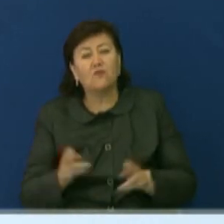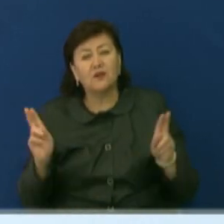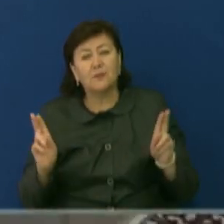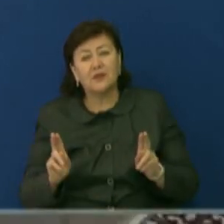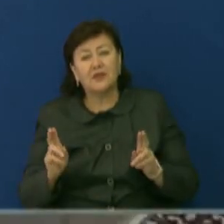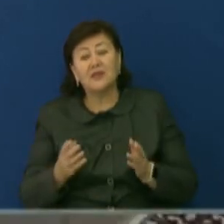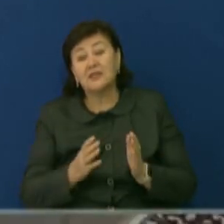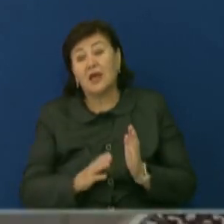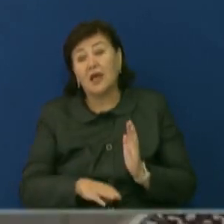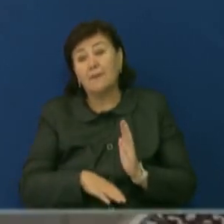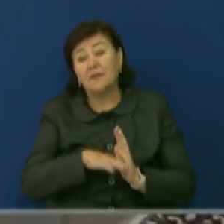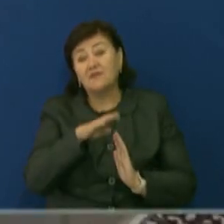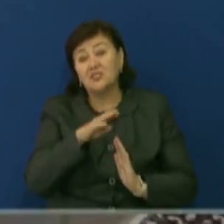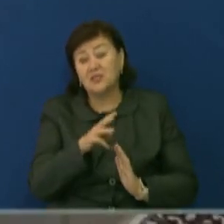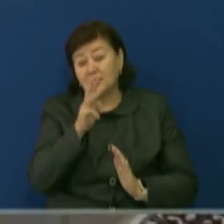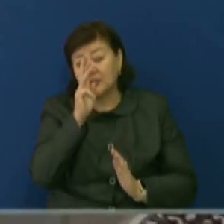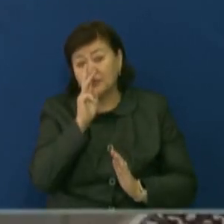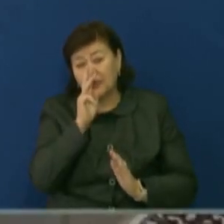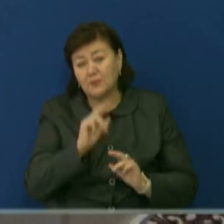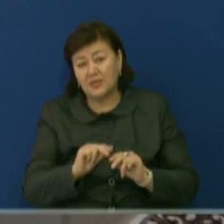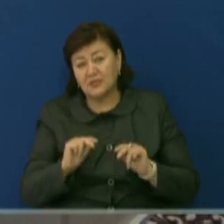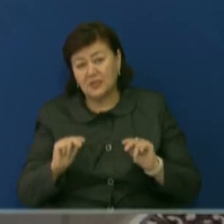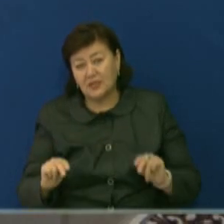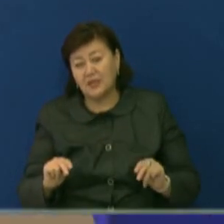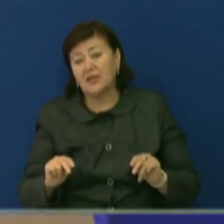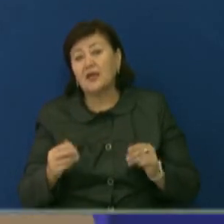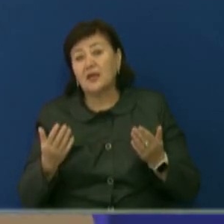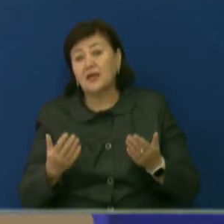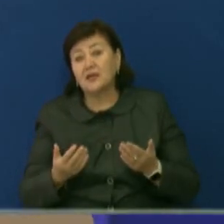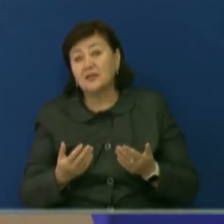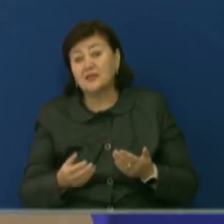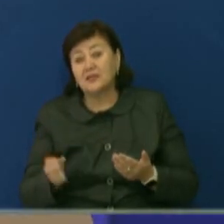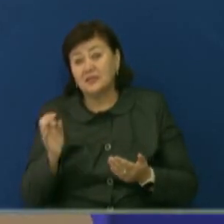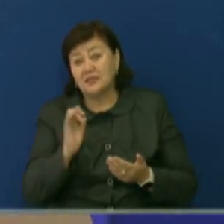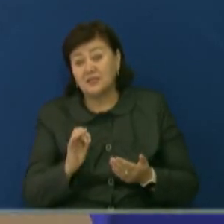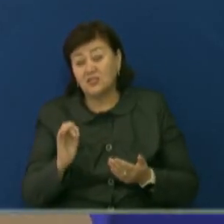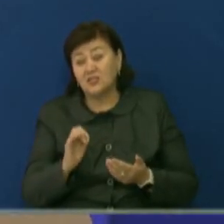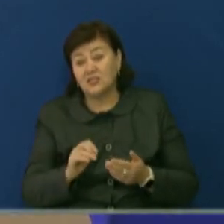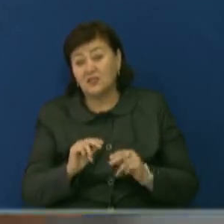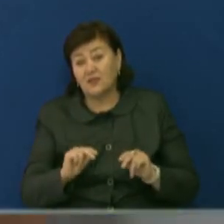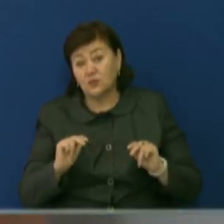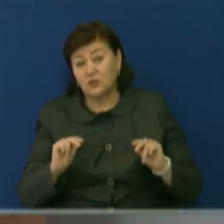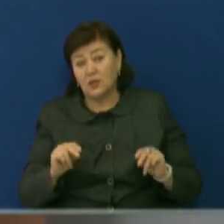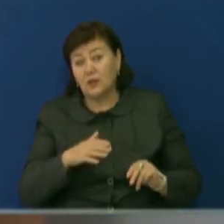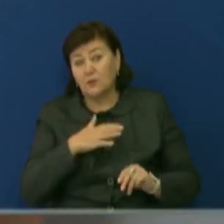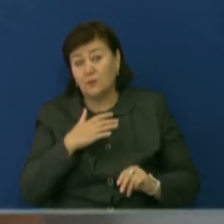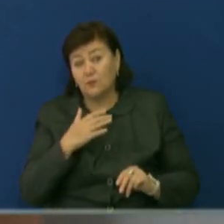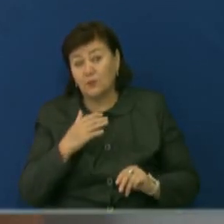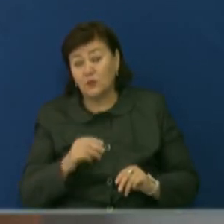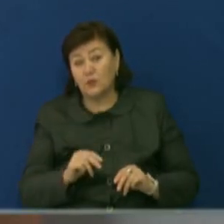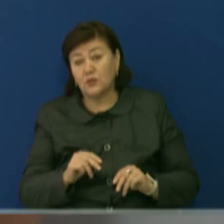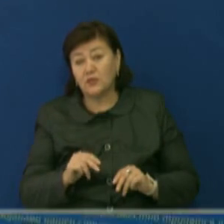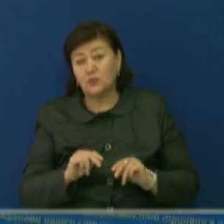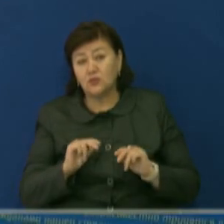рост зарплаты учителей. Это стало привлекательным фактором для преподавателей, и сегодня многие из педагогов хотят работать именно